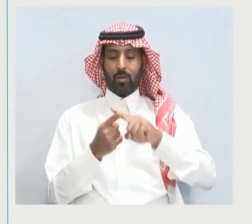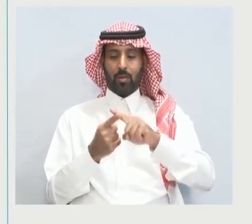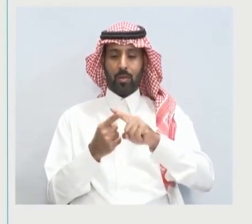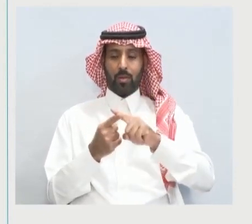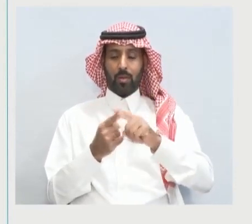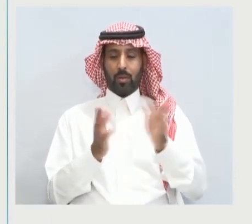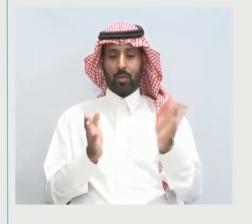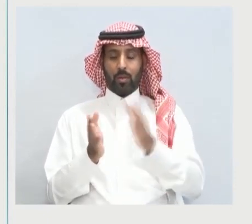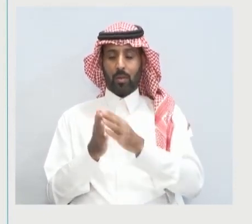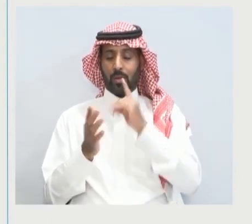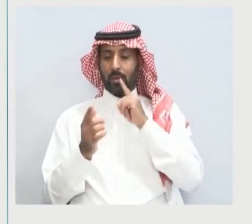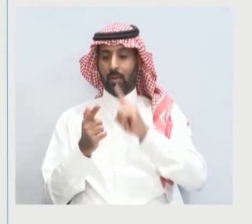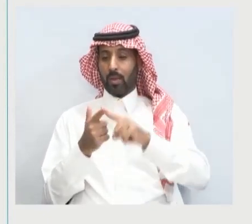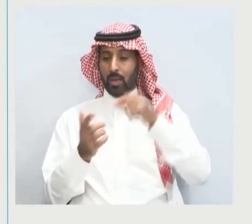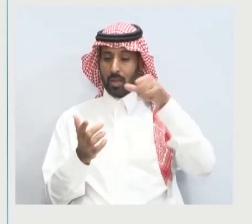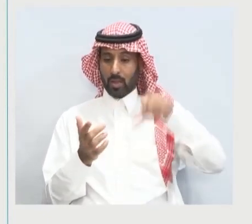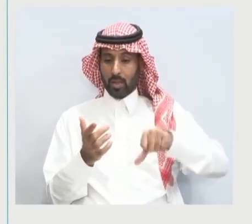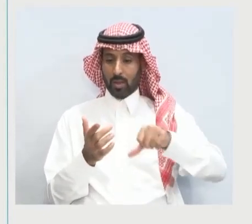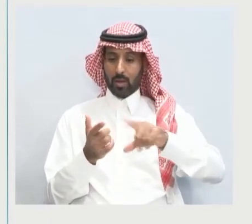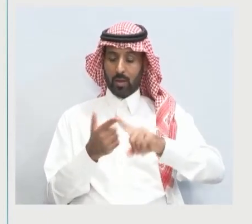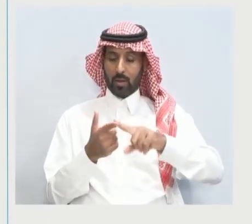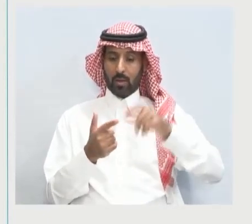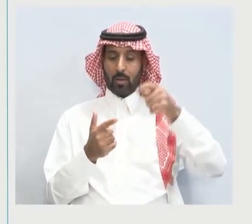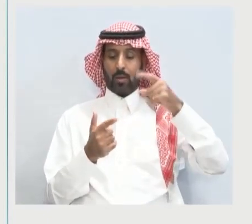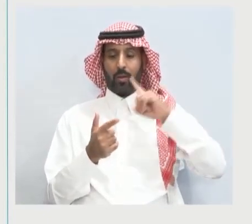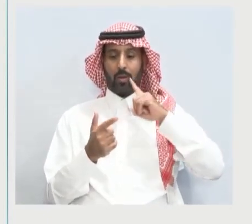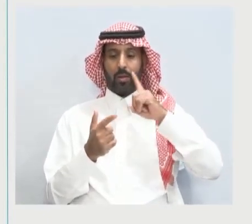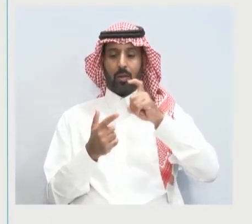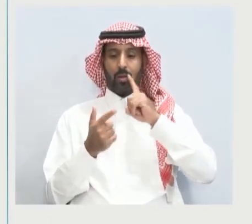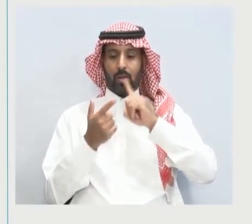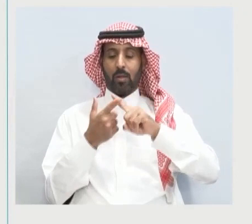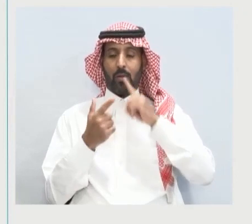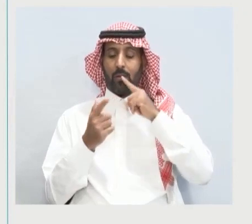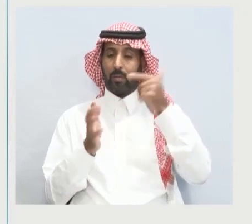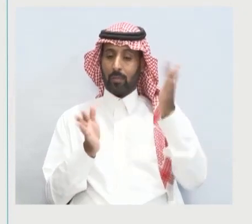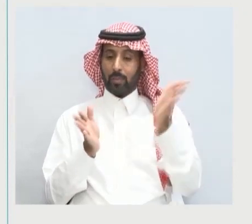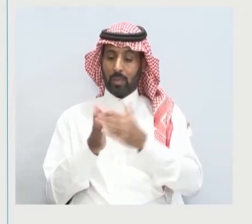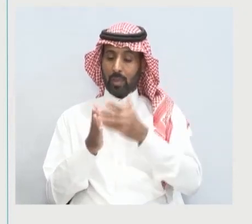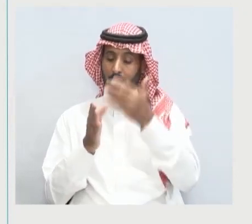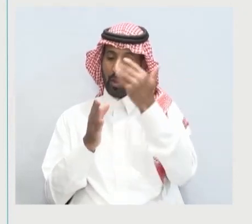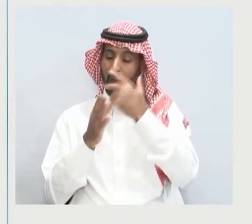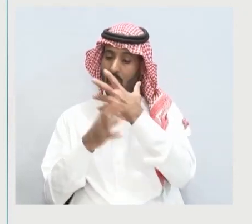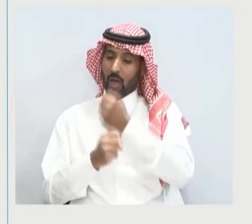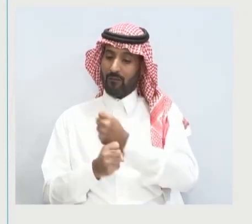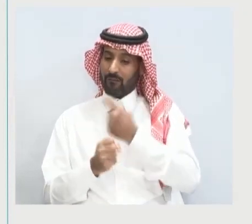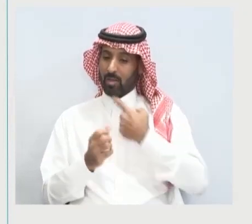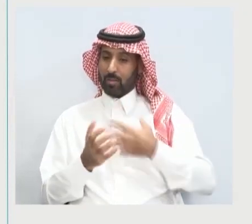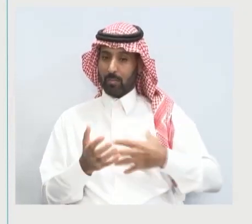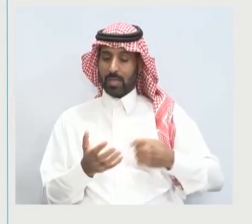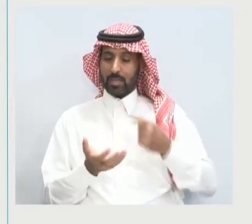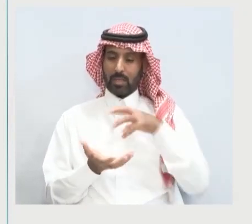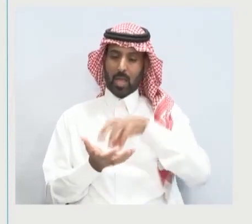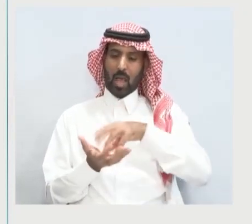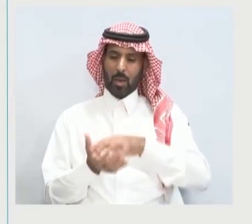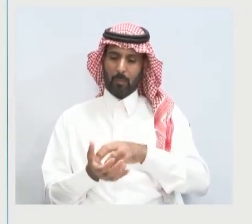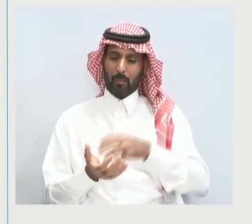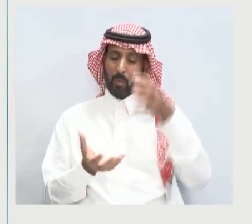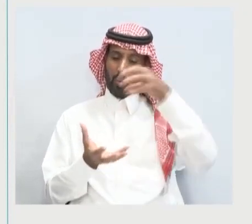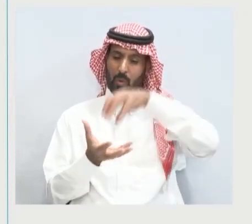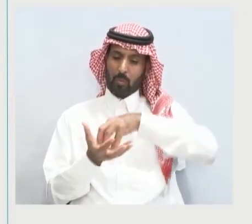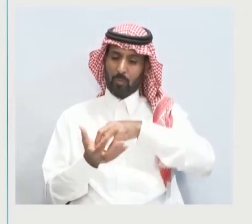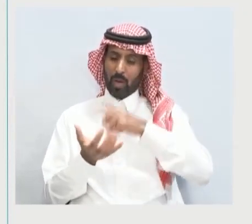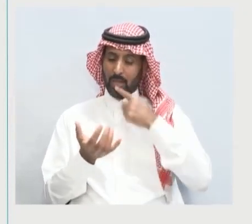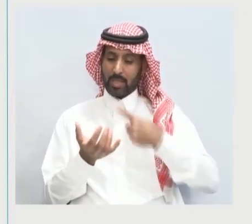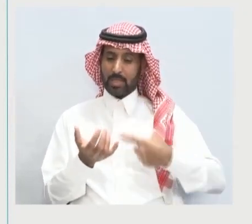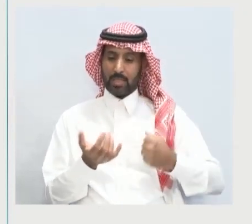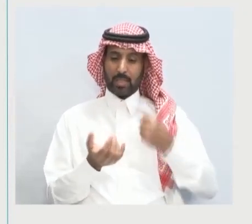بعد الضغط على علامه او على علامه التبويض فايل نضغط على حفظ باسم سيف اعز ومن ثم نضغط